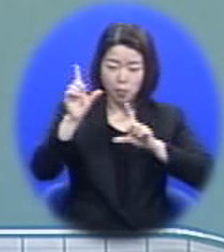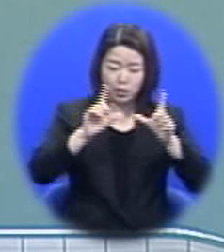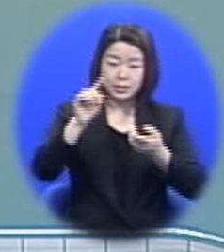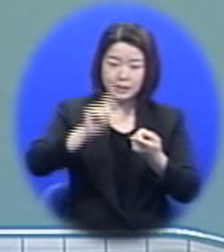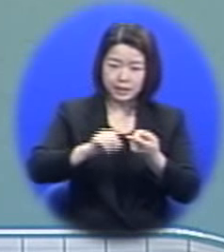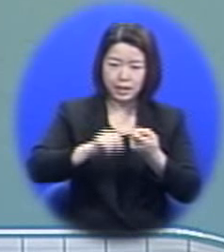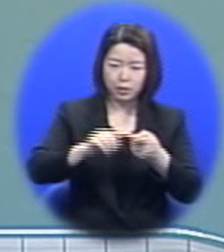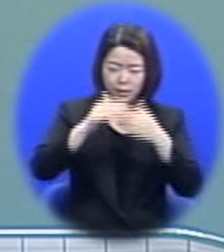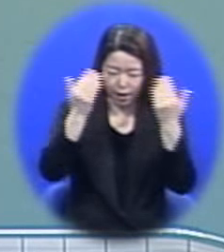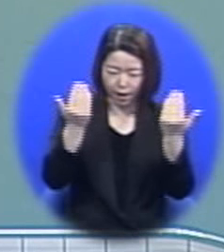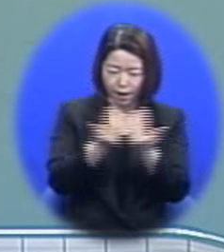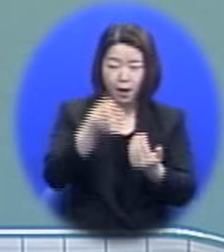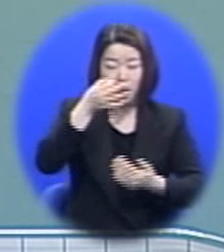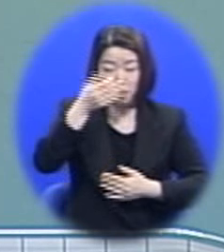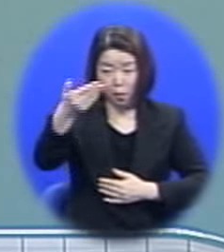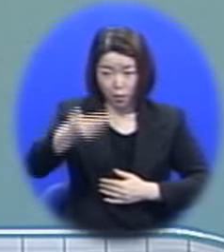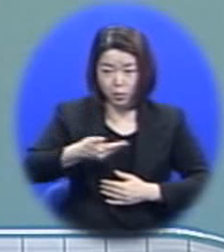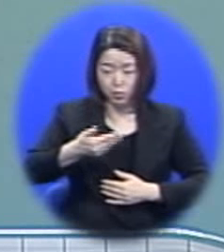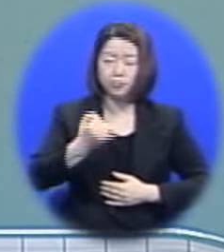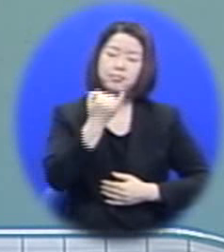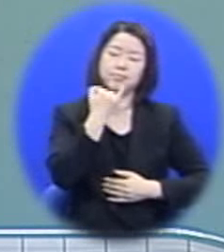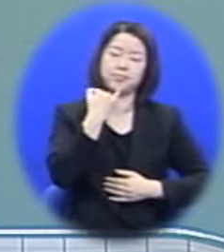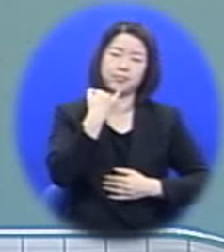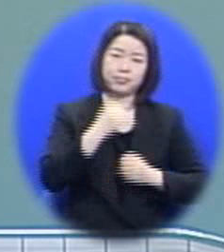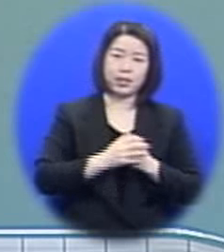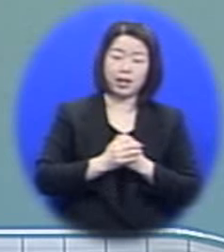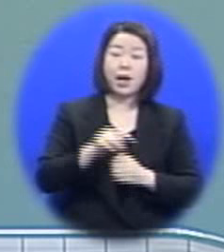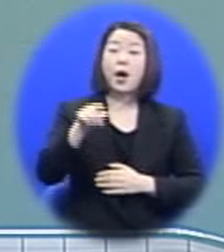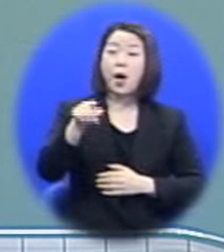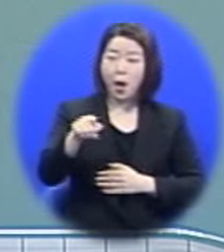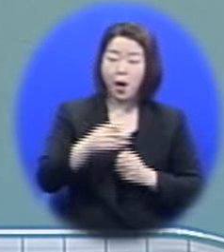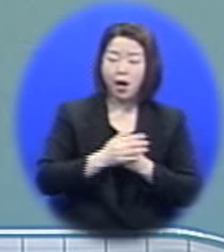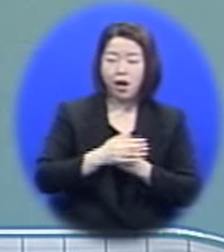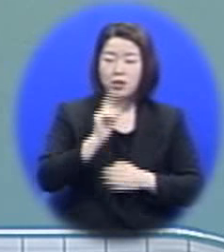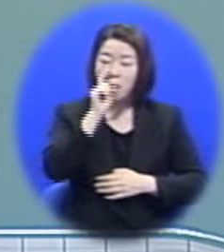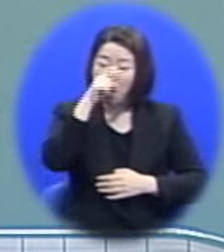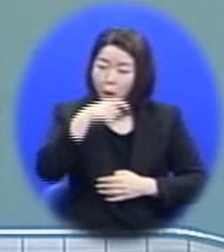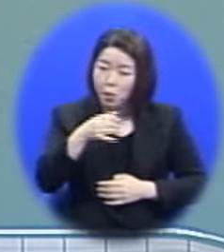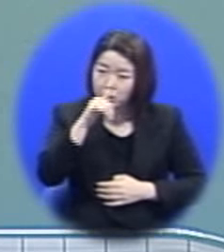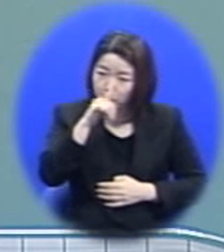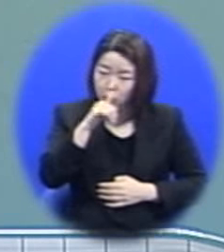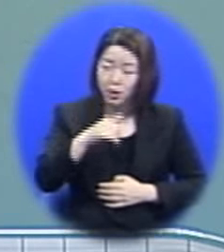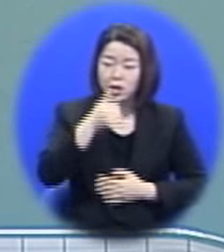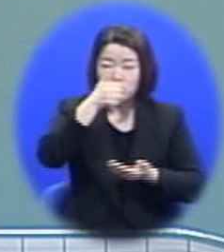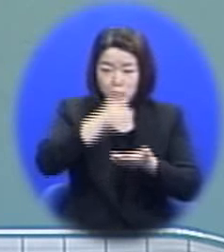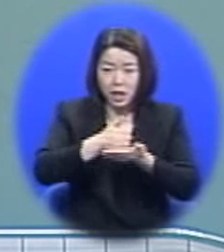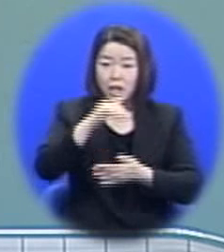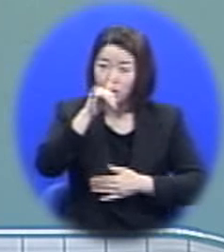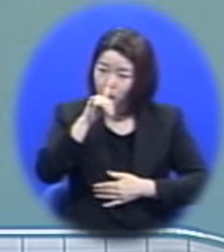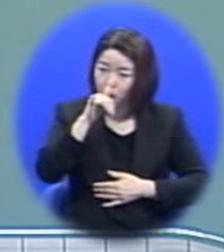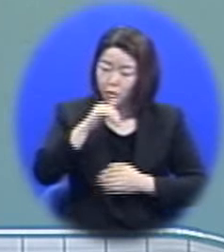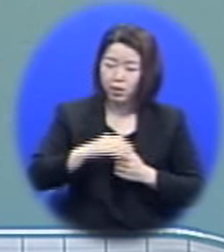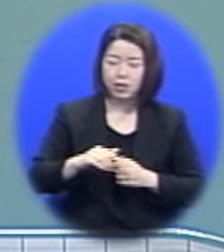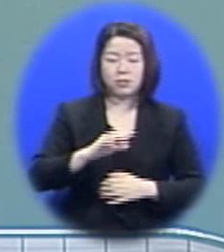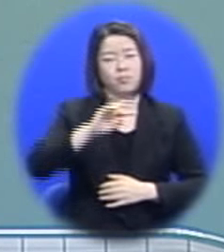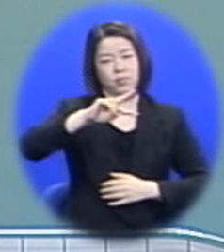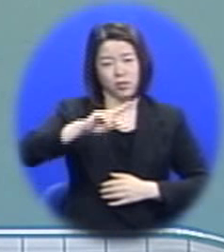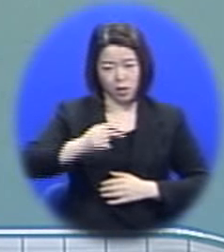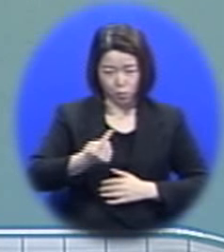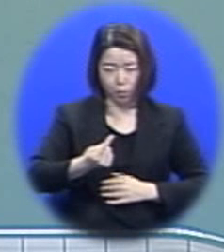보여 줘도 괜찮아요. 당신에게 혹시 허물이 있으면 당신에게 혹시 죄가 있더라도 내가 다